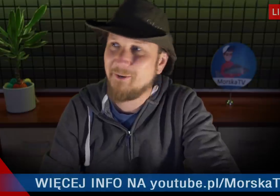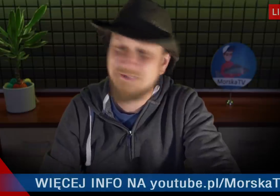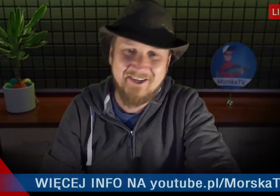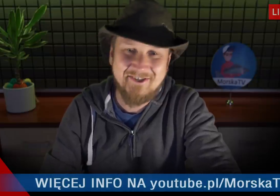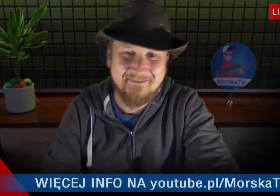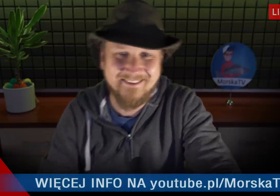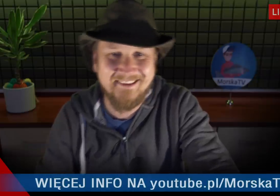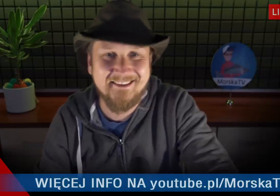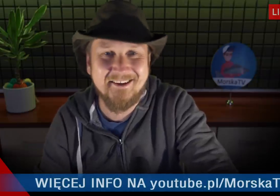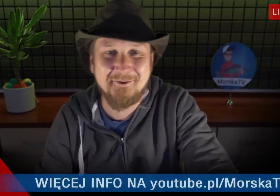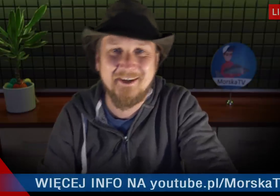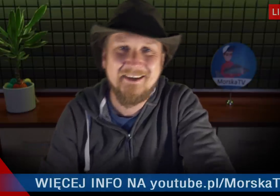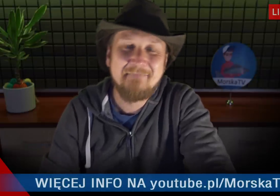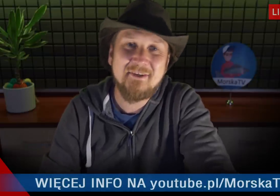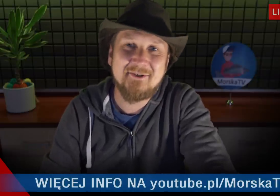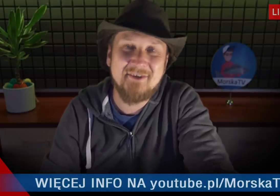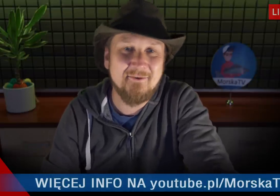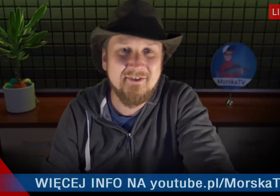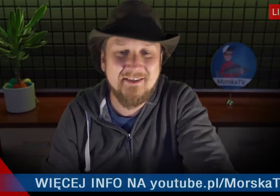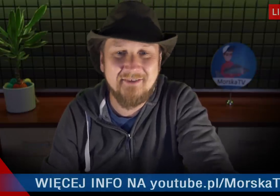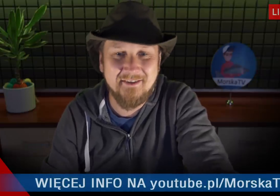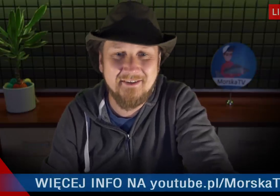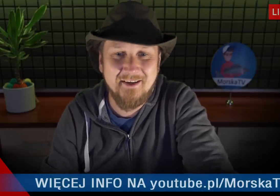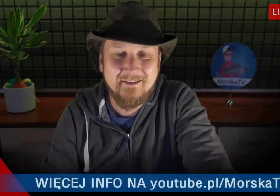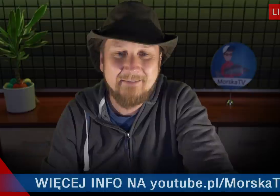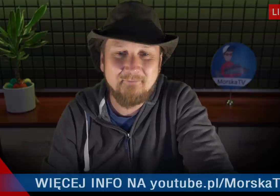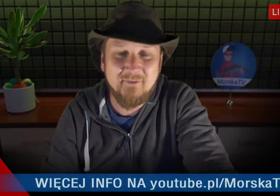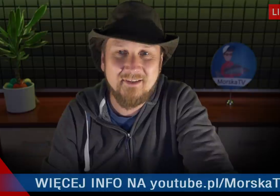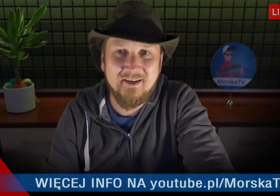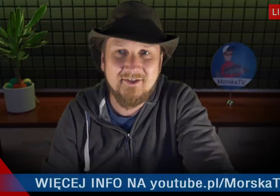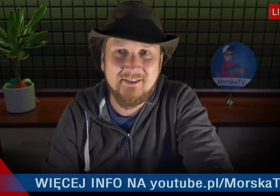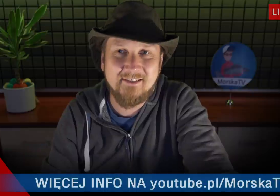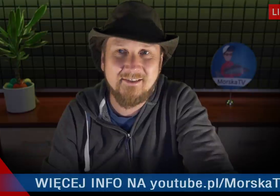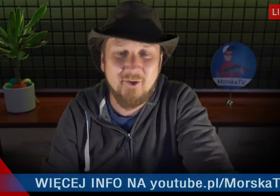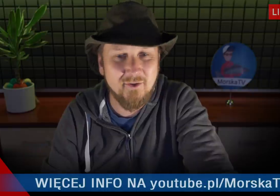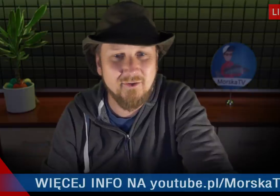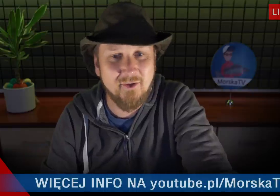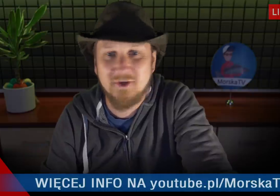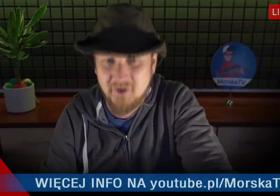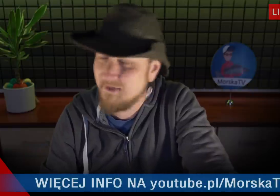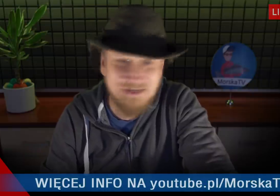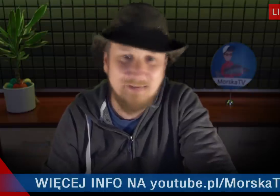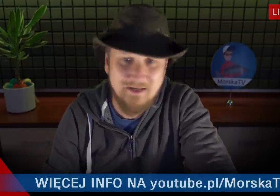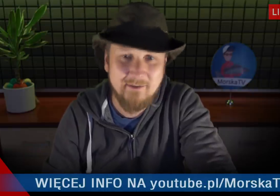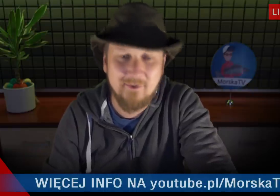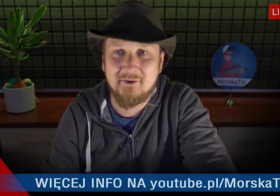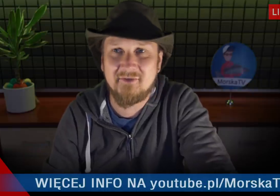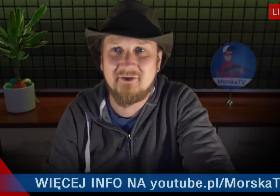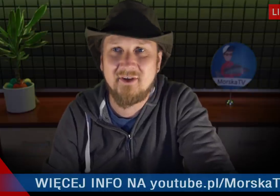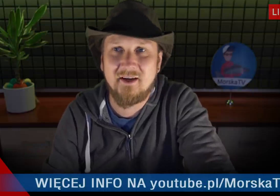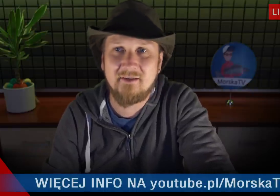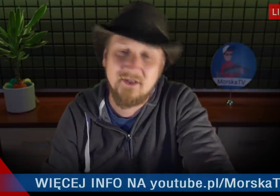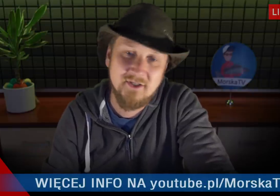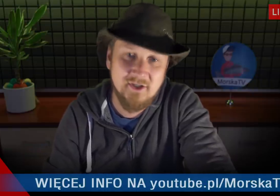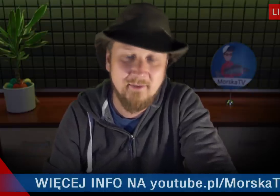pierwsi o pierwszych mandat a które nie zostają wystawione dla wędkarzy noo i żeby ich lepiej nie było